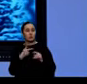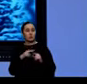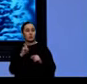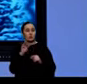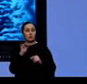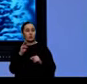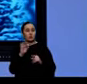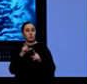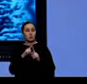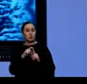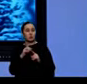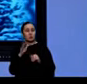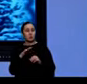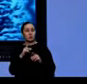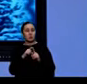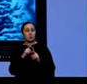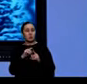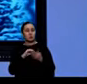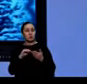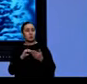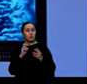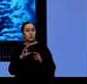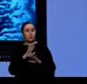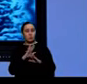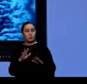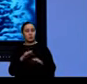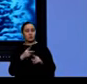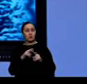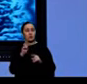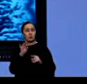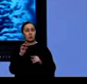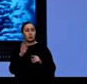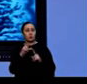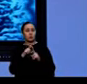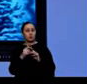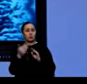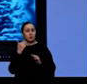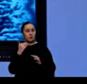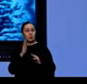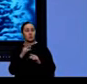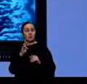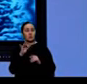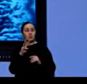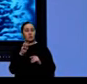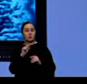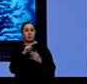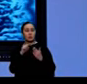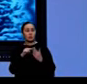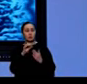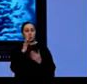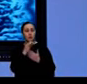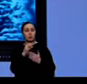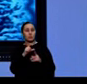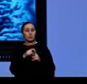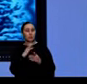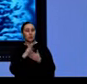Bolajonlar, kitob so'zidan keyingi so'zlarni yozib o'tirmang. Kitob so'zidan avval ham nima so'rog'iga javob bo'ladigan